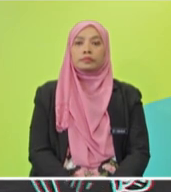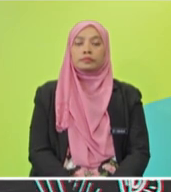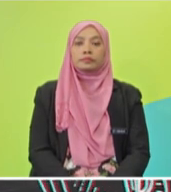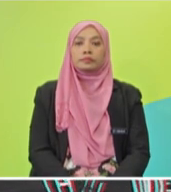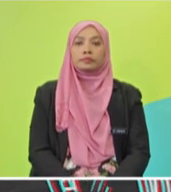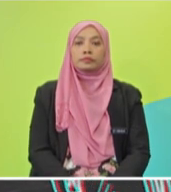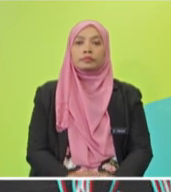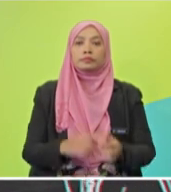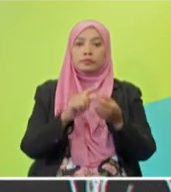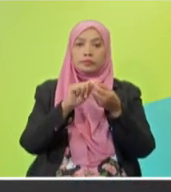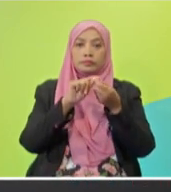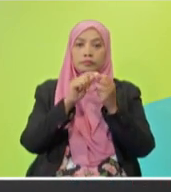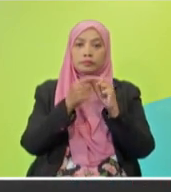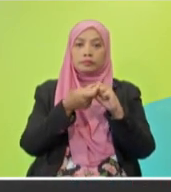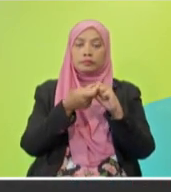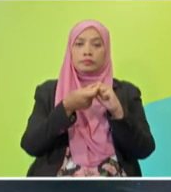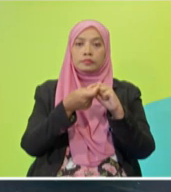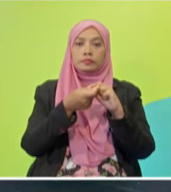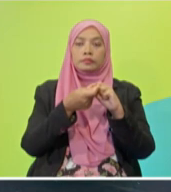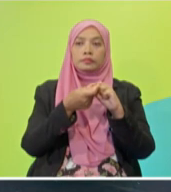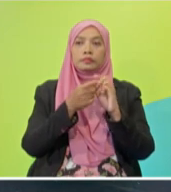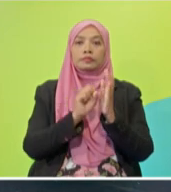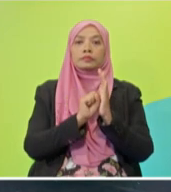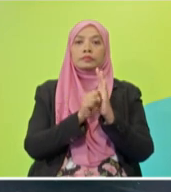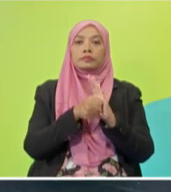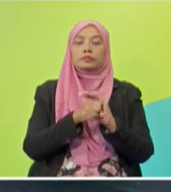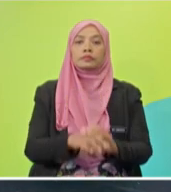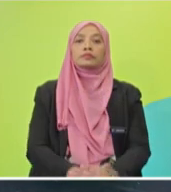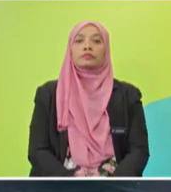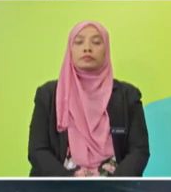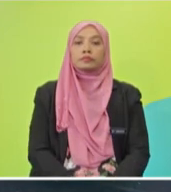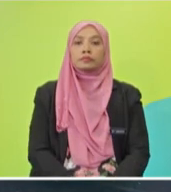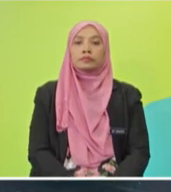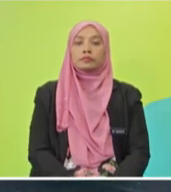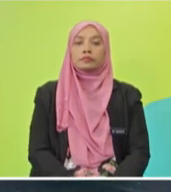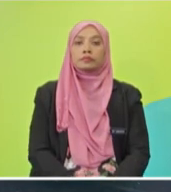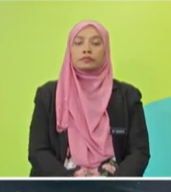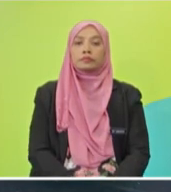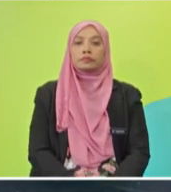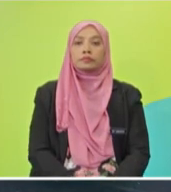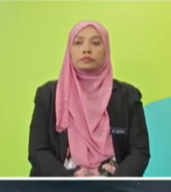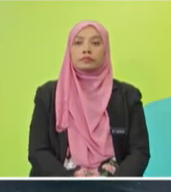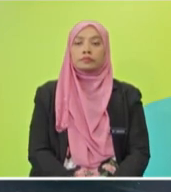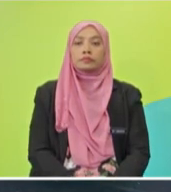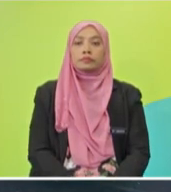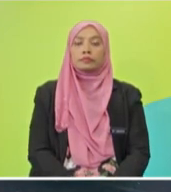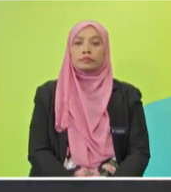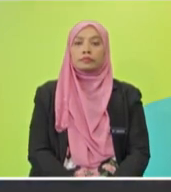minit. Berapa Sean? Bagi 60 itu. Ya, bagi 60. Okey,